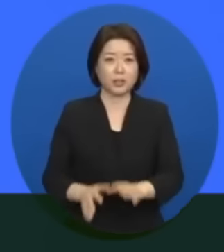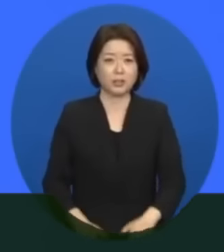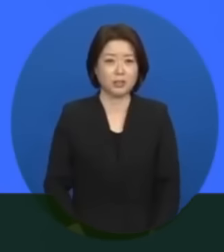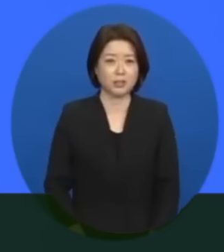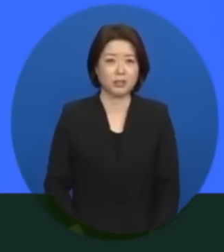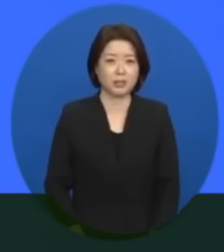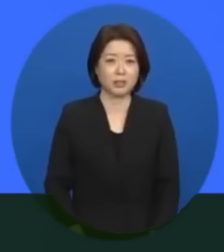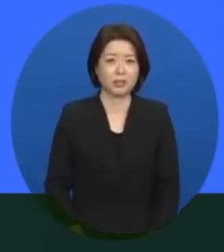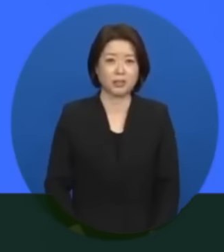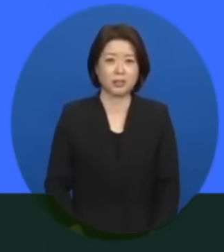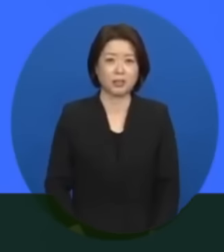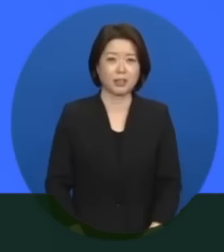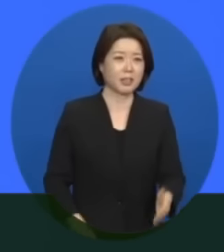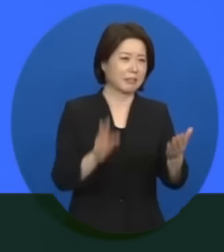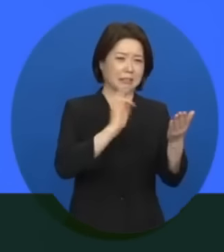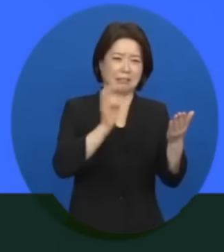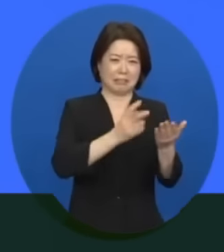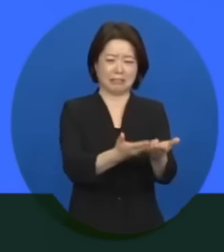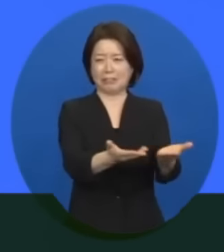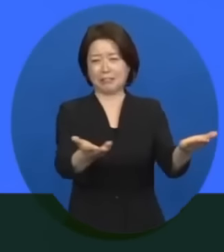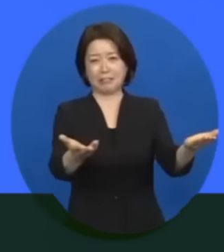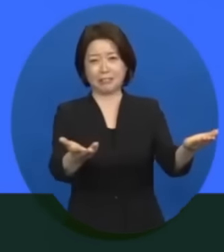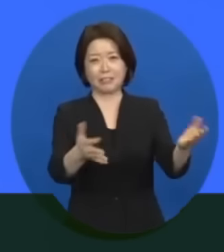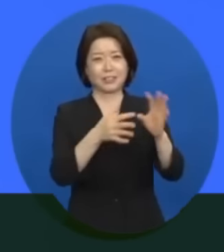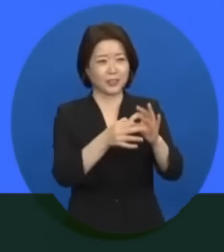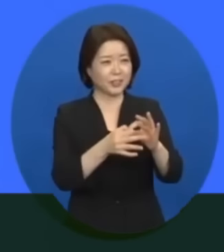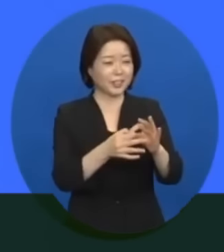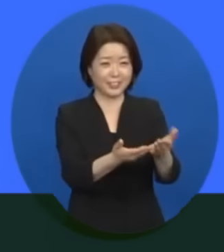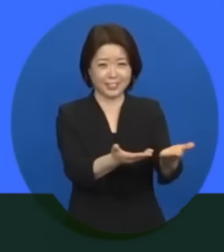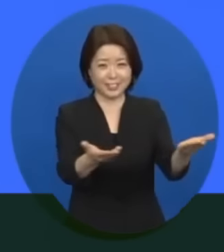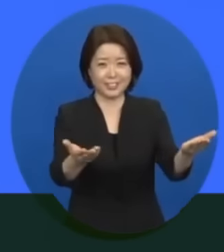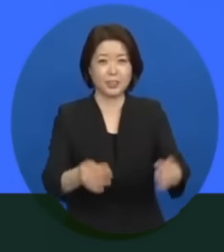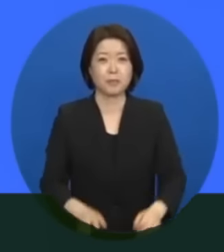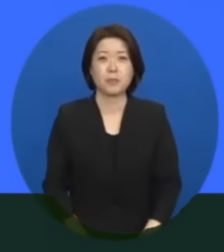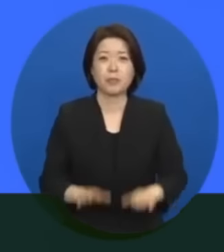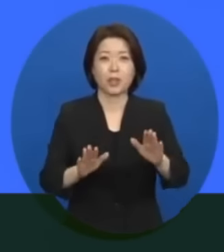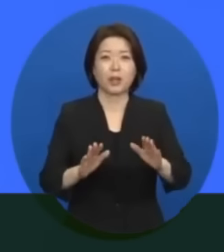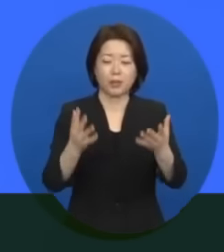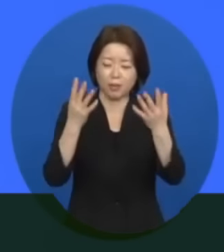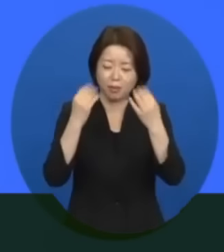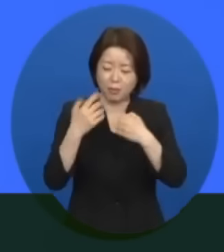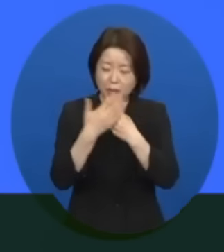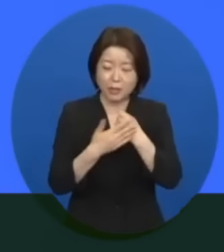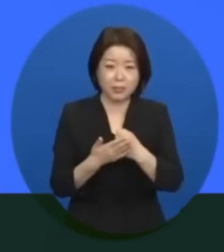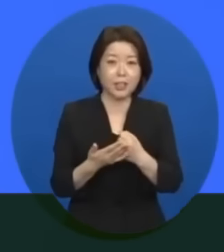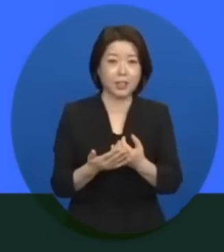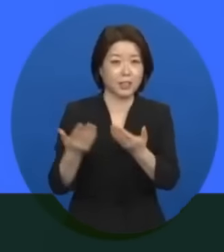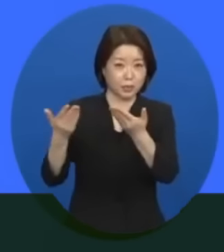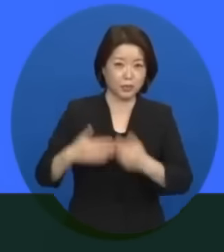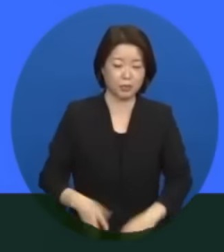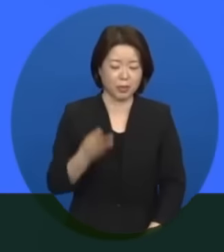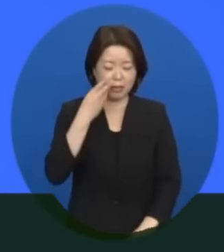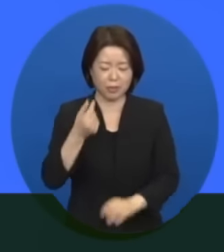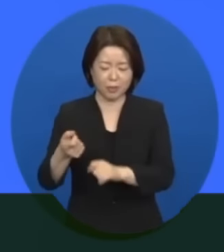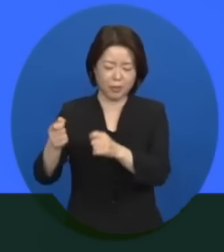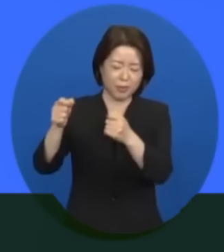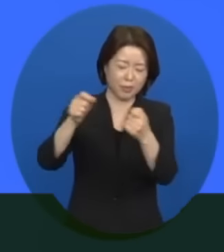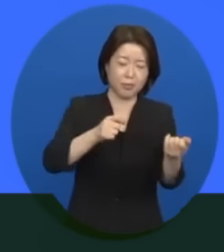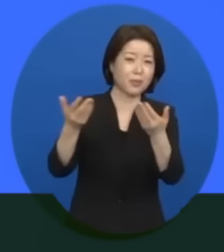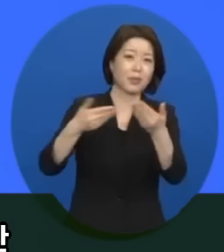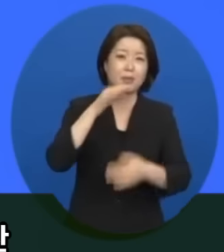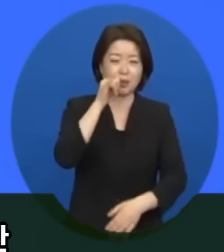통해서 찬양을 통해서 오늘도 얼마나 은혜로운 찬양이 또 부어지지 막 기름 부이 막 부어지고 오늘